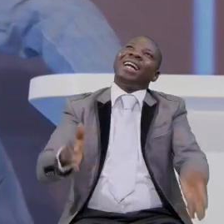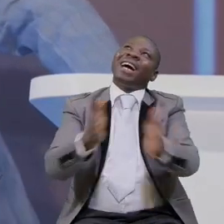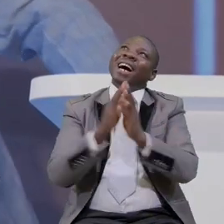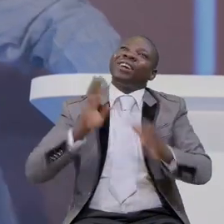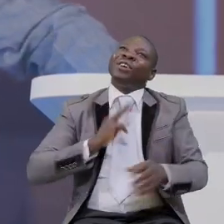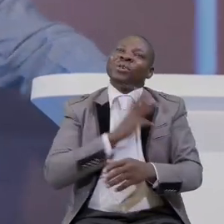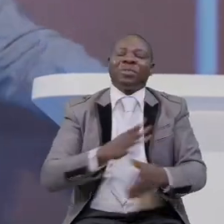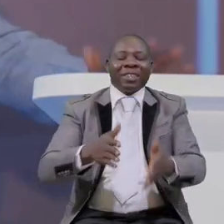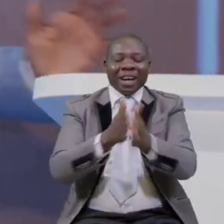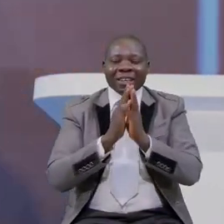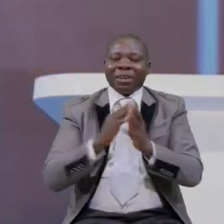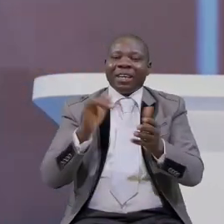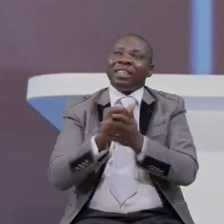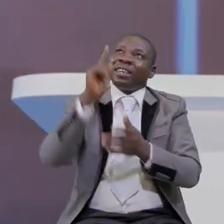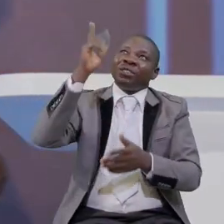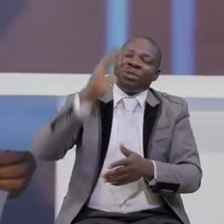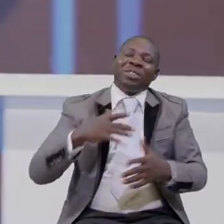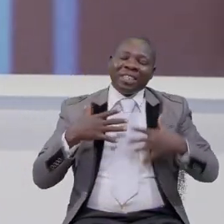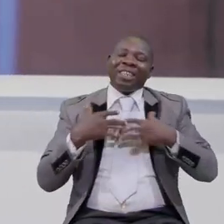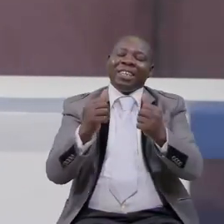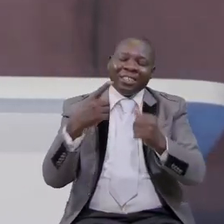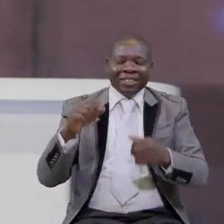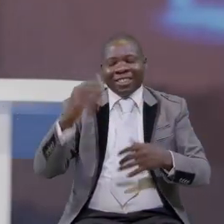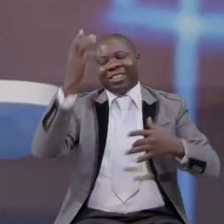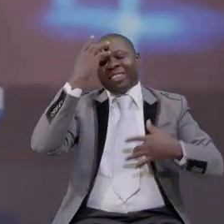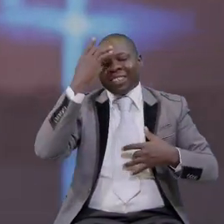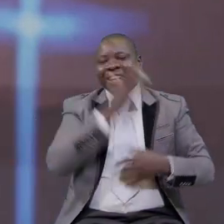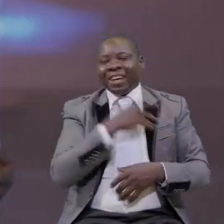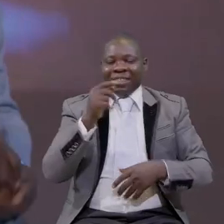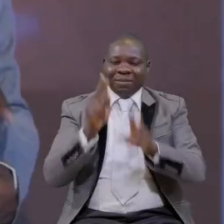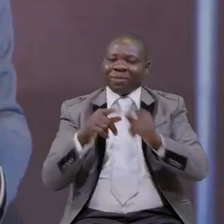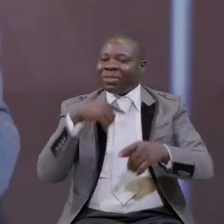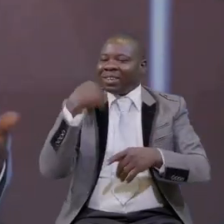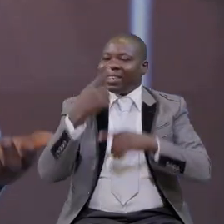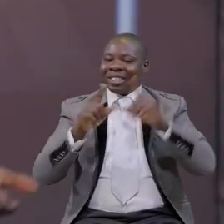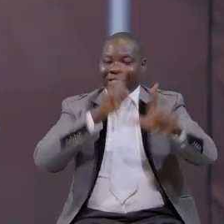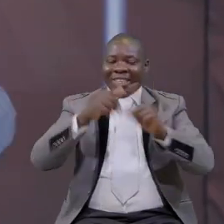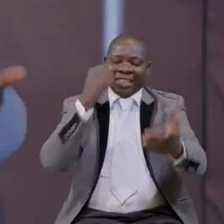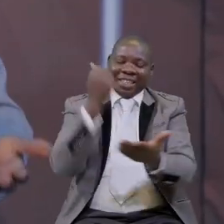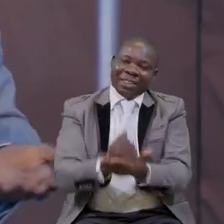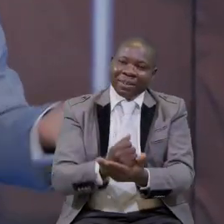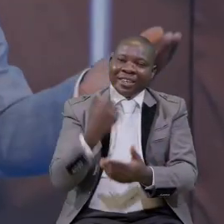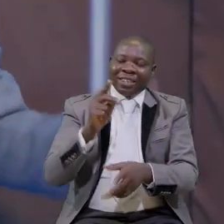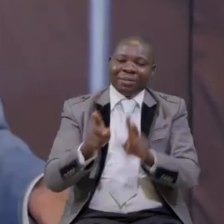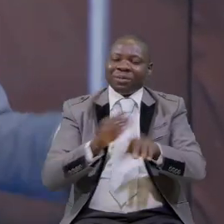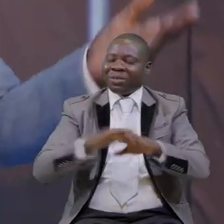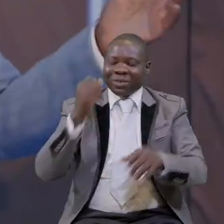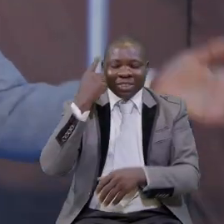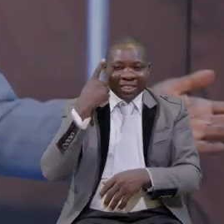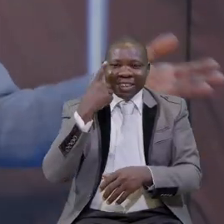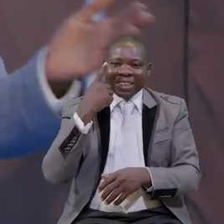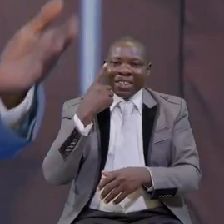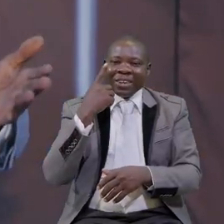demandons que tu guérisses les malades. Et les gens disent Amen. Les gens ne comprenaient